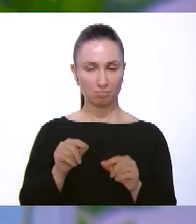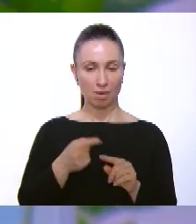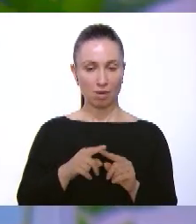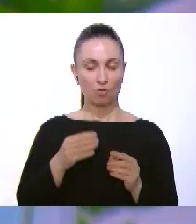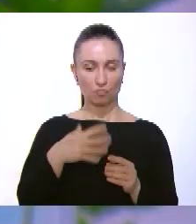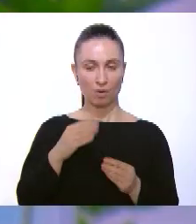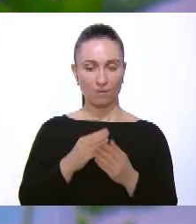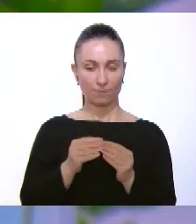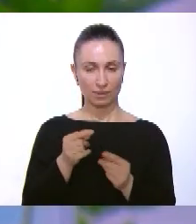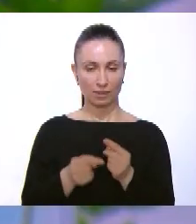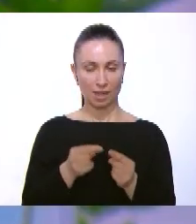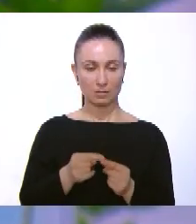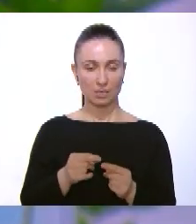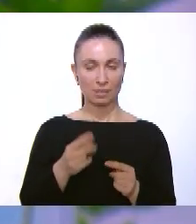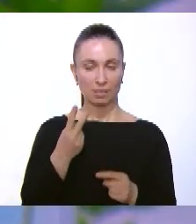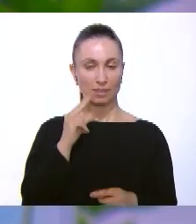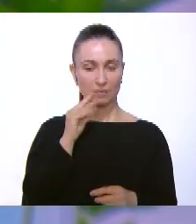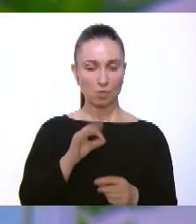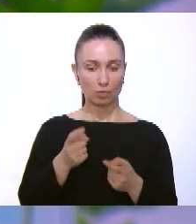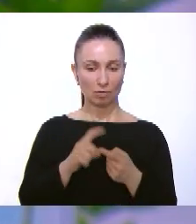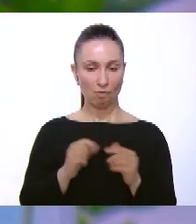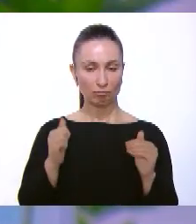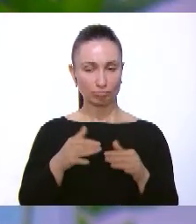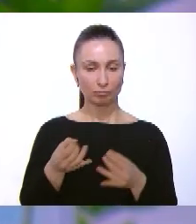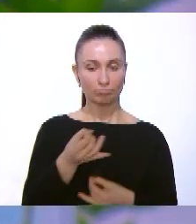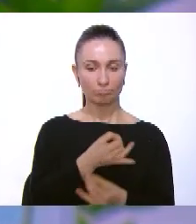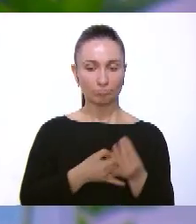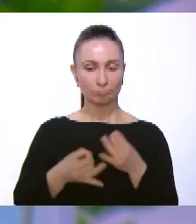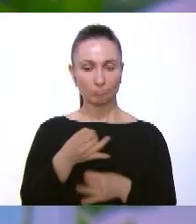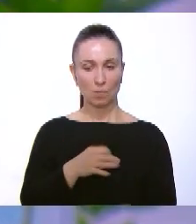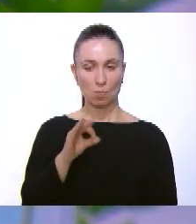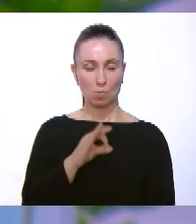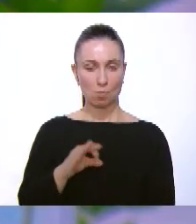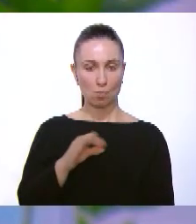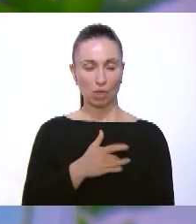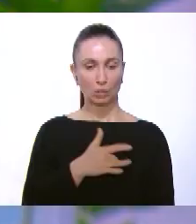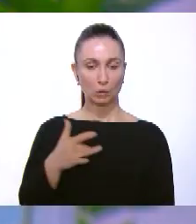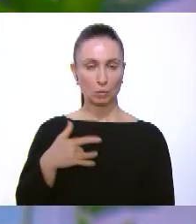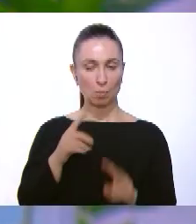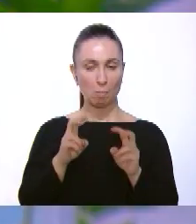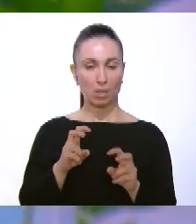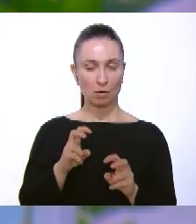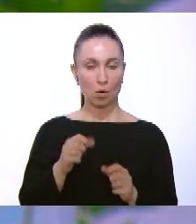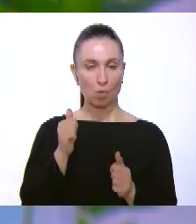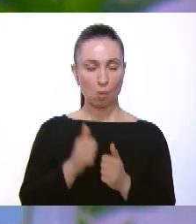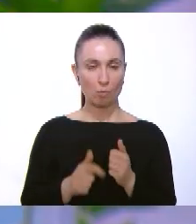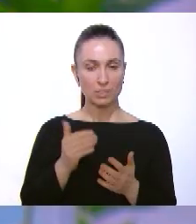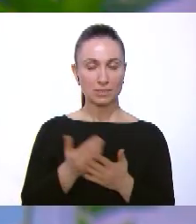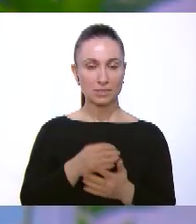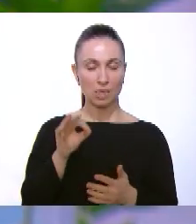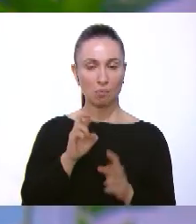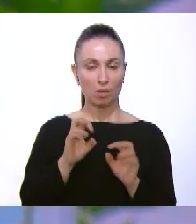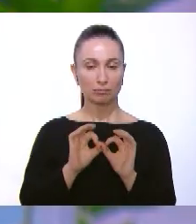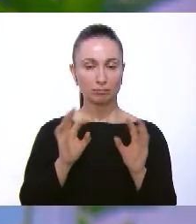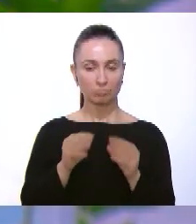ტრადიცია შევიკრიბოთ ხოლმე ამ თარიღთან დაკავშირებით და კიდევ ერთხელ ვისაუბროთ ტუბერკულოზზე, თუმცა ყოველთვის იმ სიახლეების